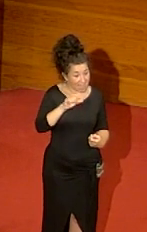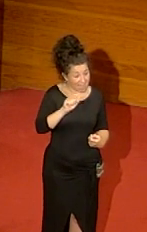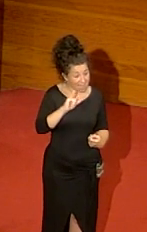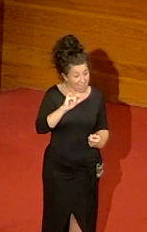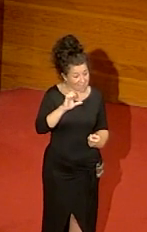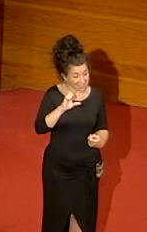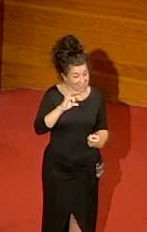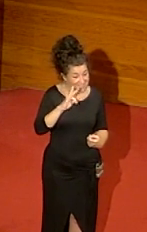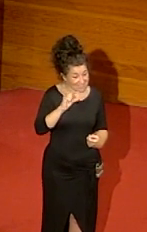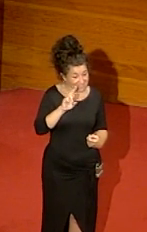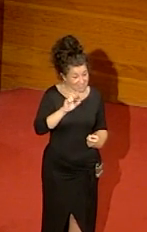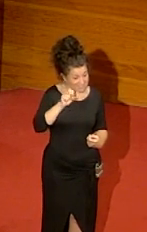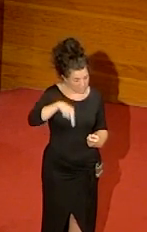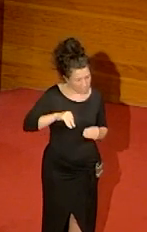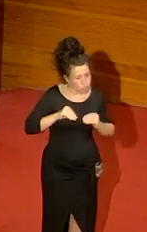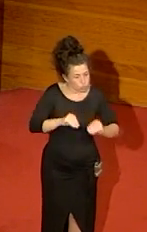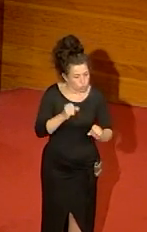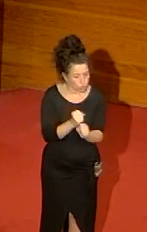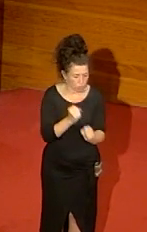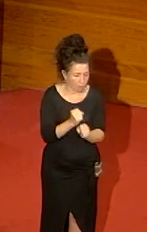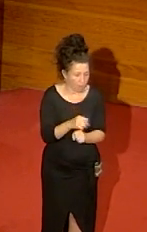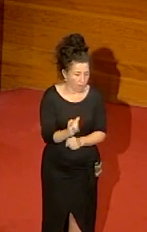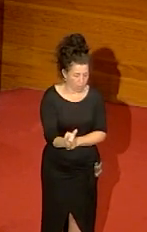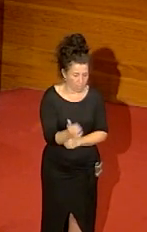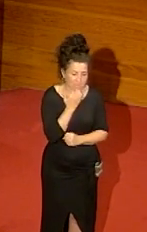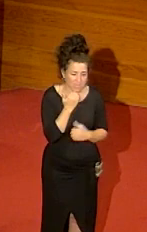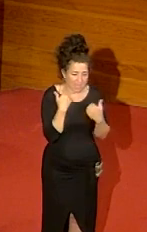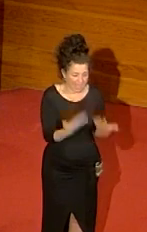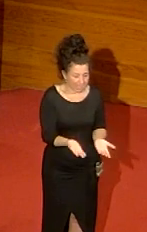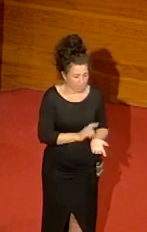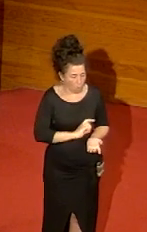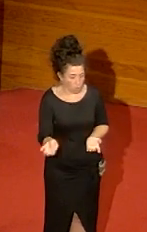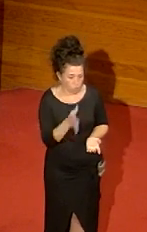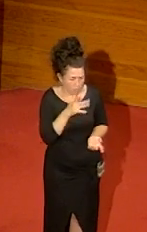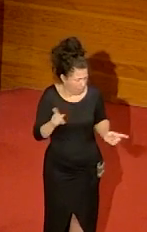Eta hor, jarreko dizuet beste adibidetxo bat oso laburra da ere, hau laburragoa.